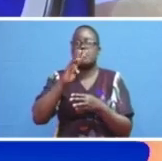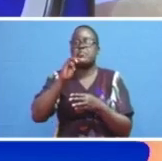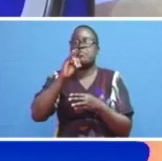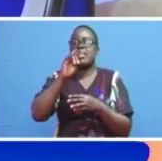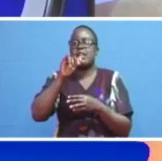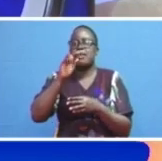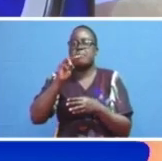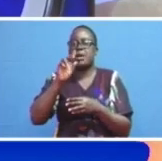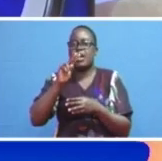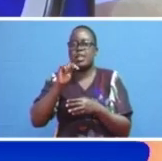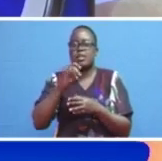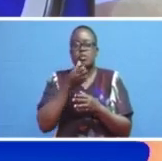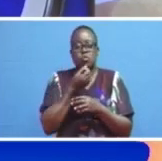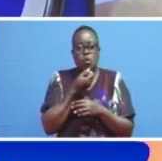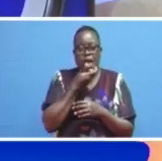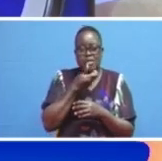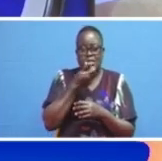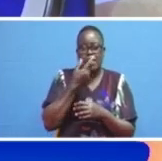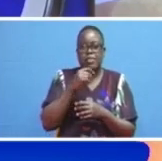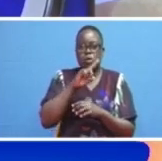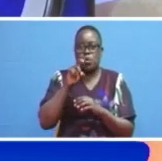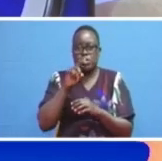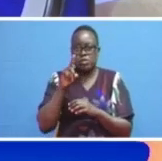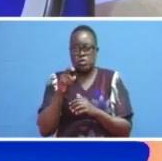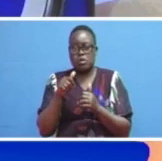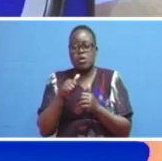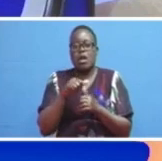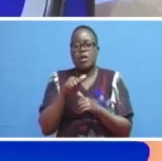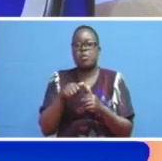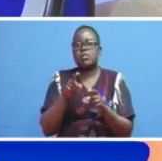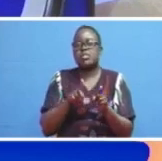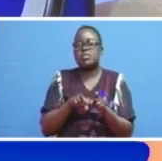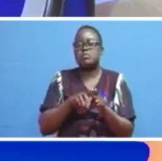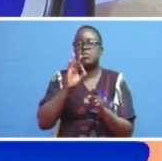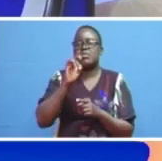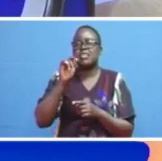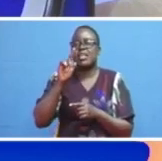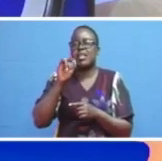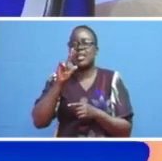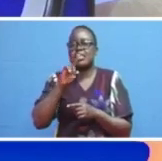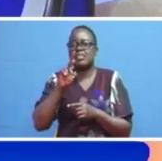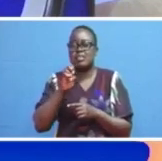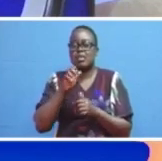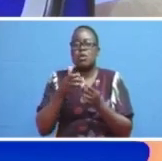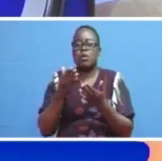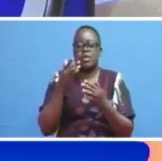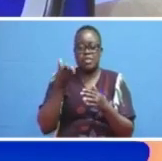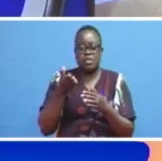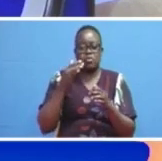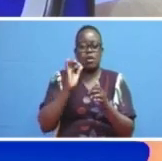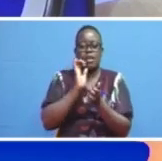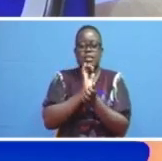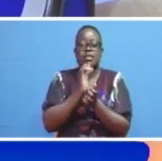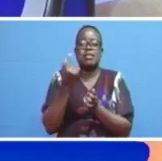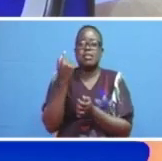wa kukwanania na mbolea ya chati na ula unanya ikiwe aimini serikali ya kati ama kwa kaname nekiwe mbini kumudhanyani